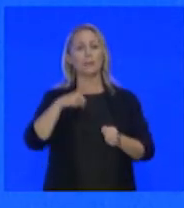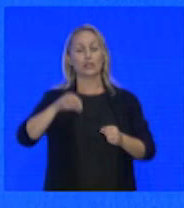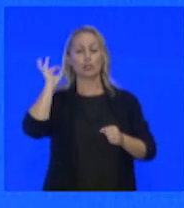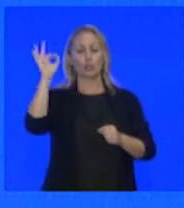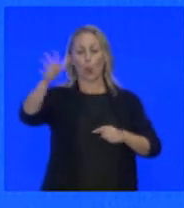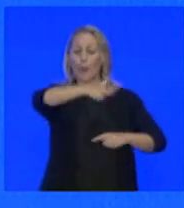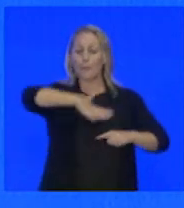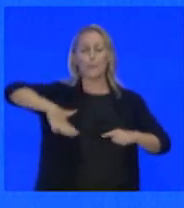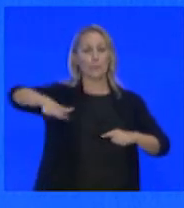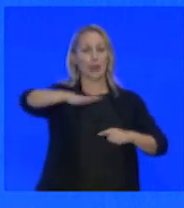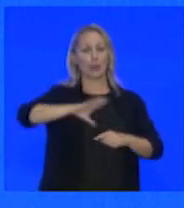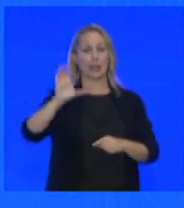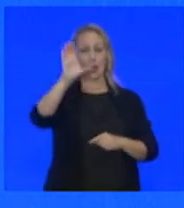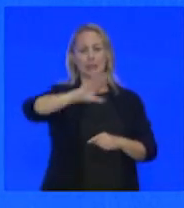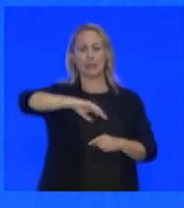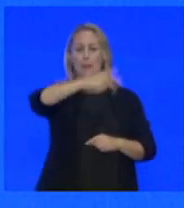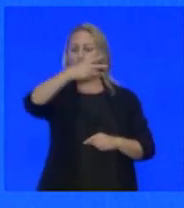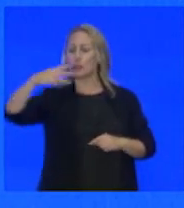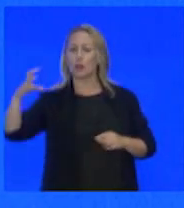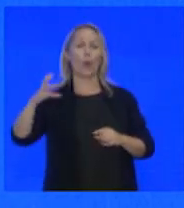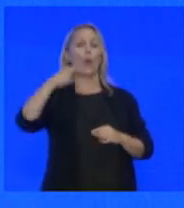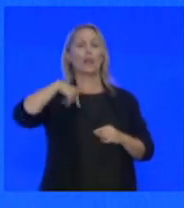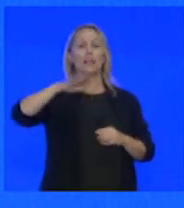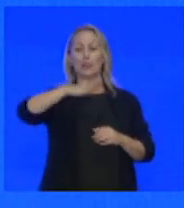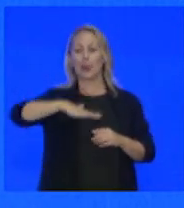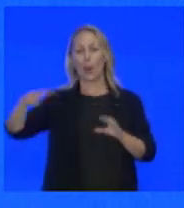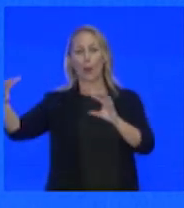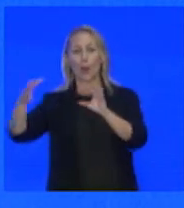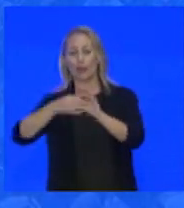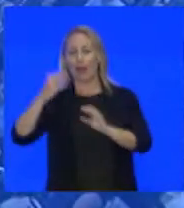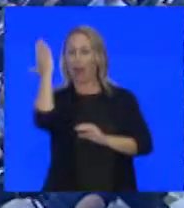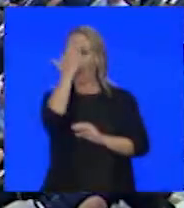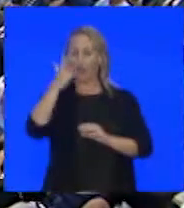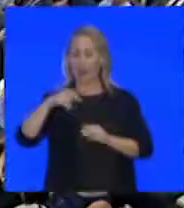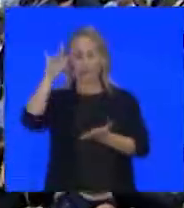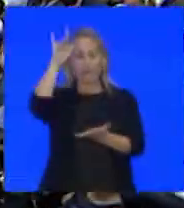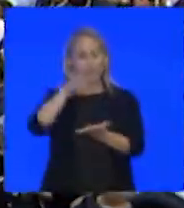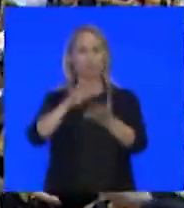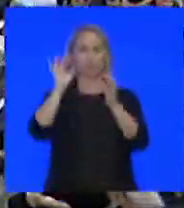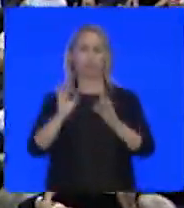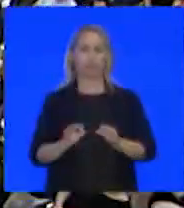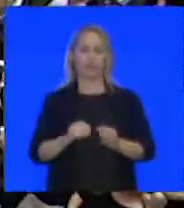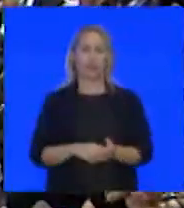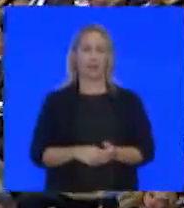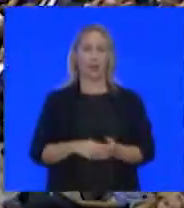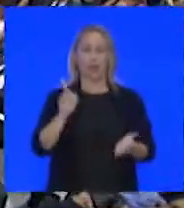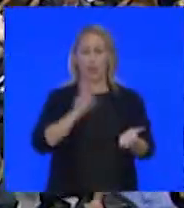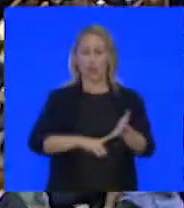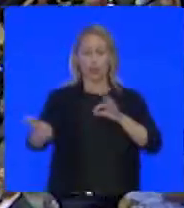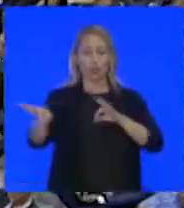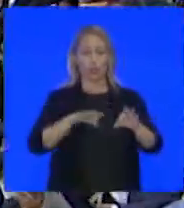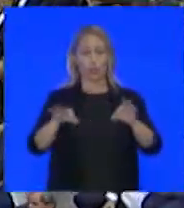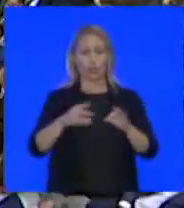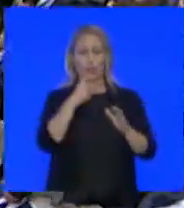την Νοτιοανατολική Μεσόγειο, τη Μέση Ανατολή, την Αφρική. Το νομοσχέδιο θα